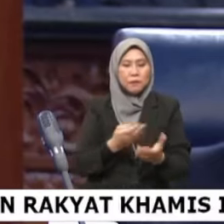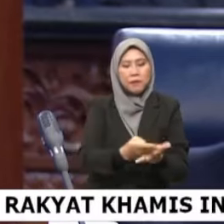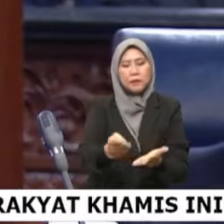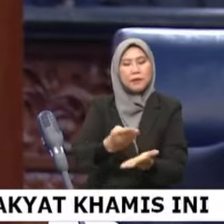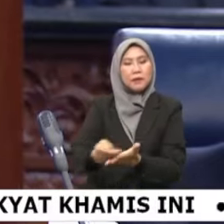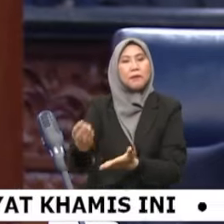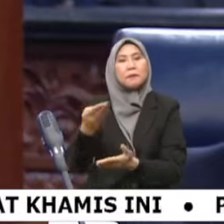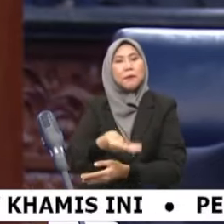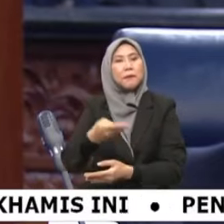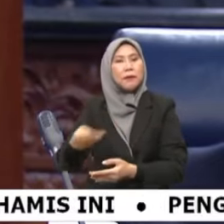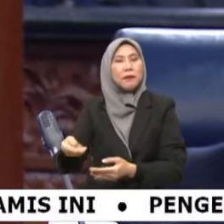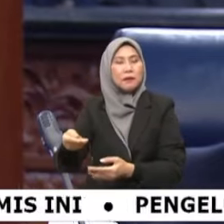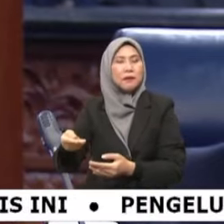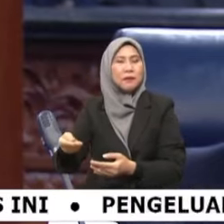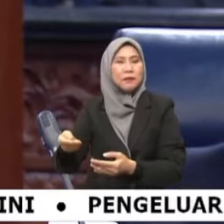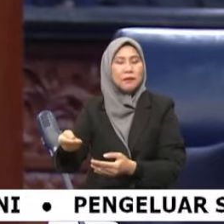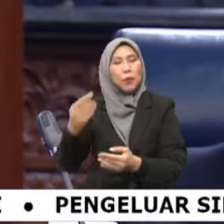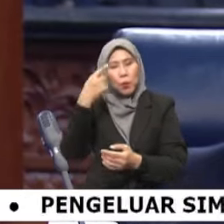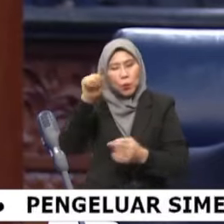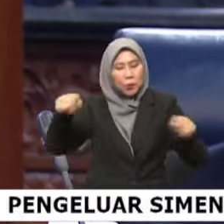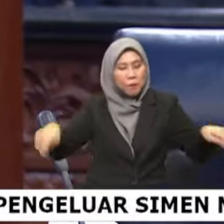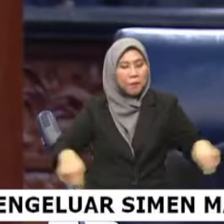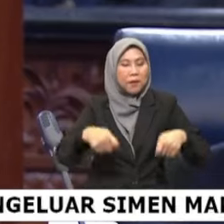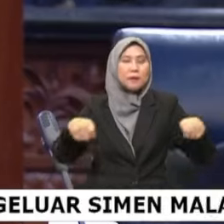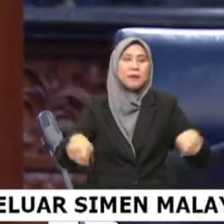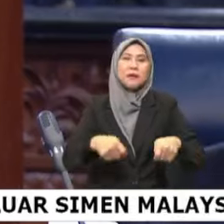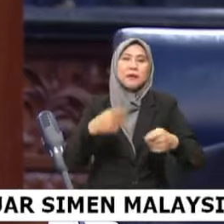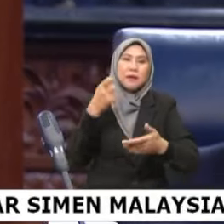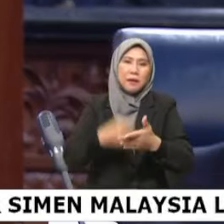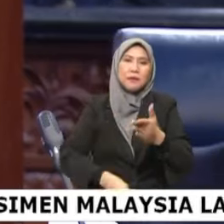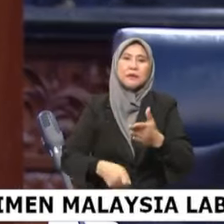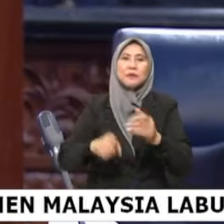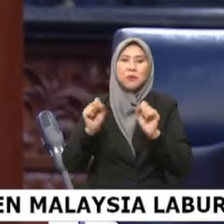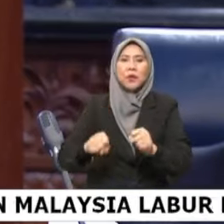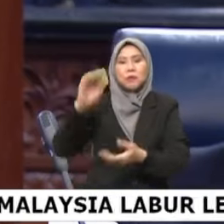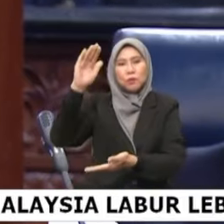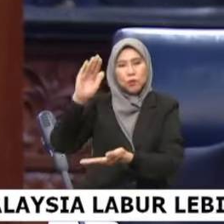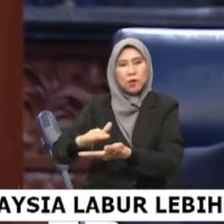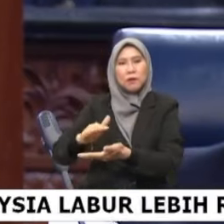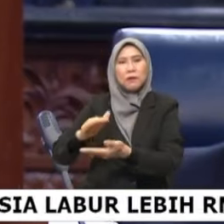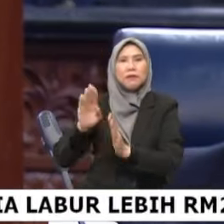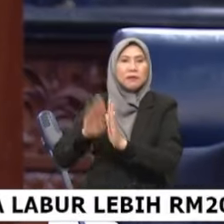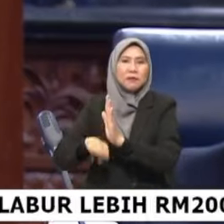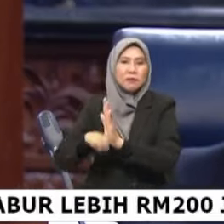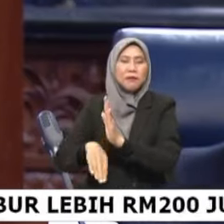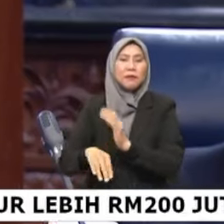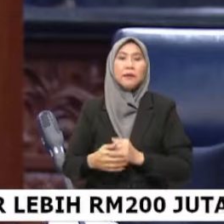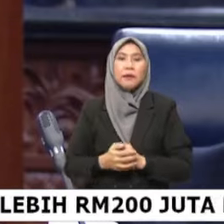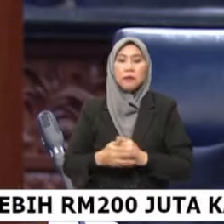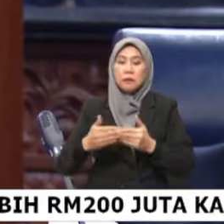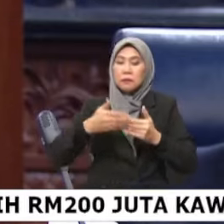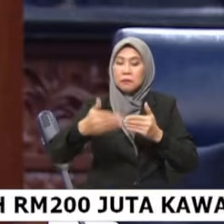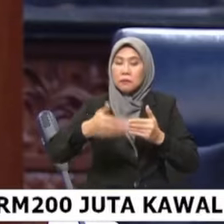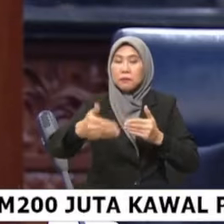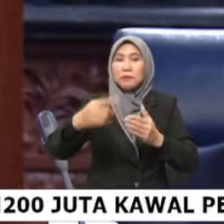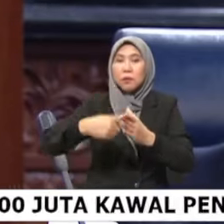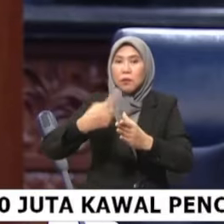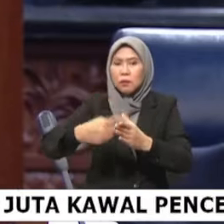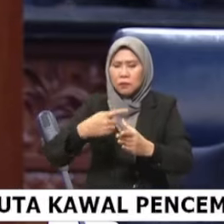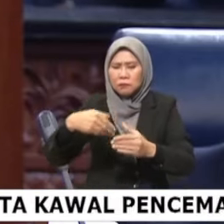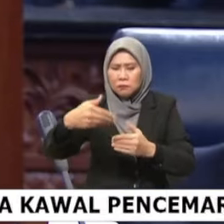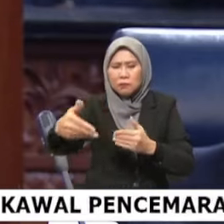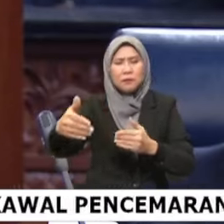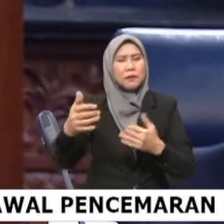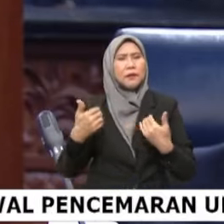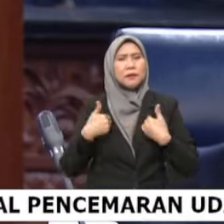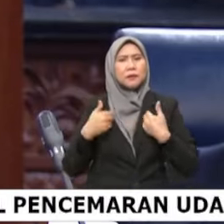keperluan untuk memasak Menu Rahmah itu dengan harga diskaun. Namun kita dapati selepas beberapa bulan, kita dapati ada masalah